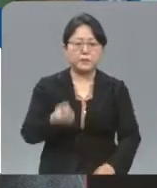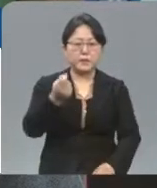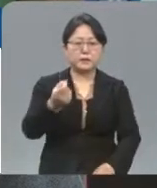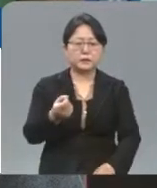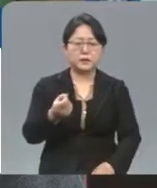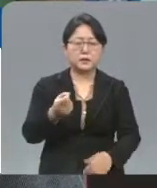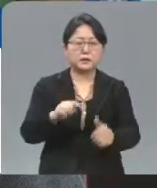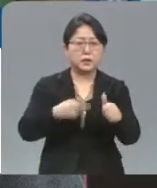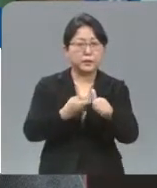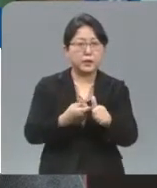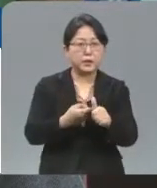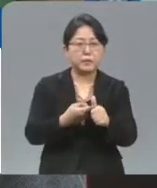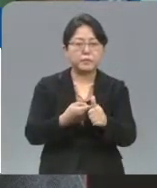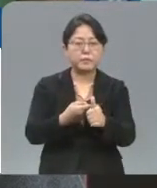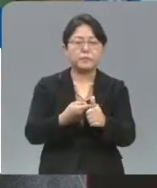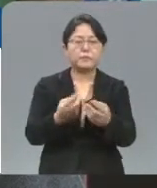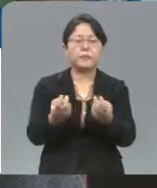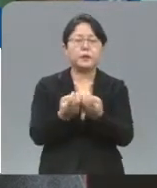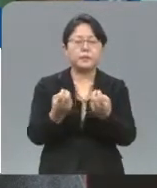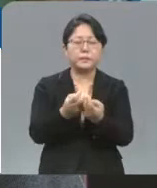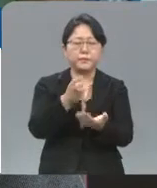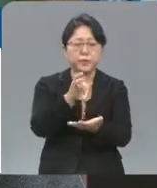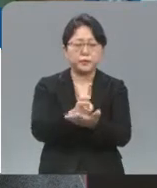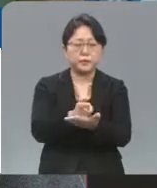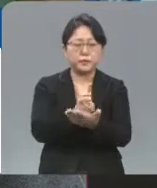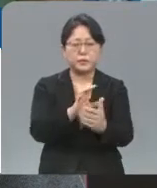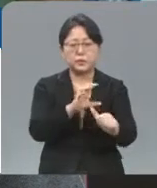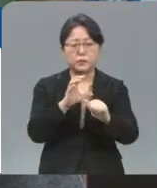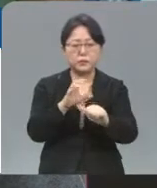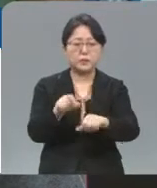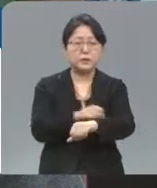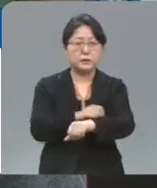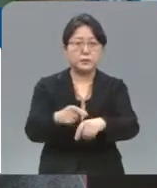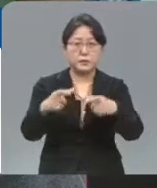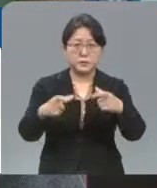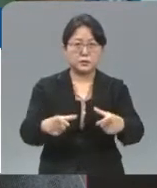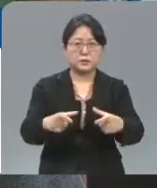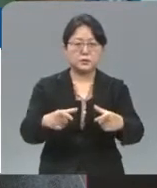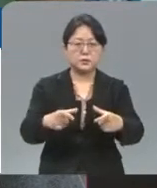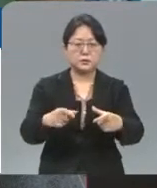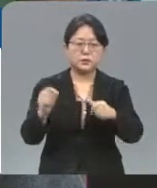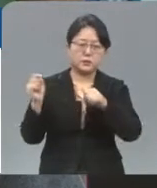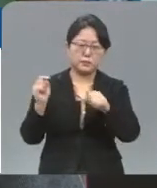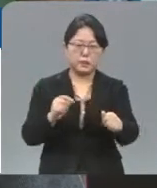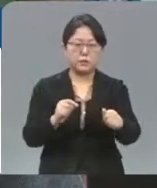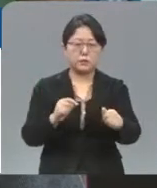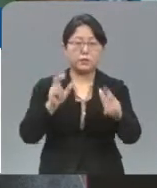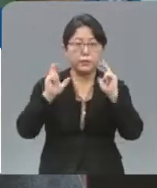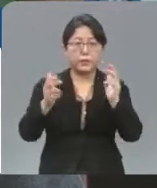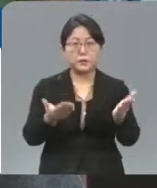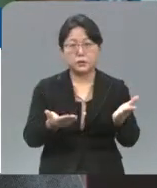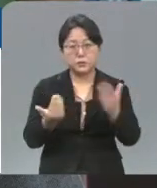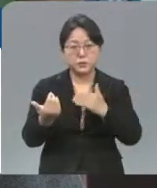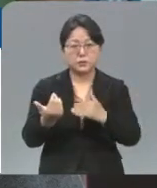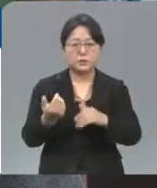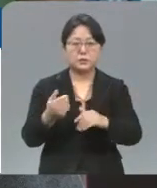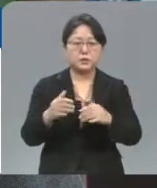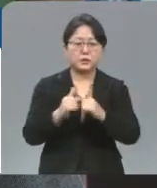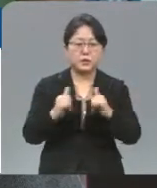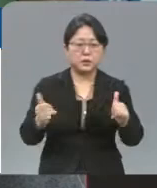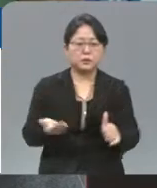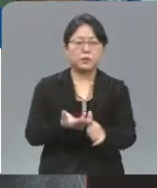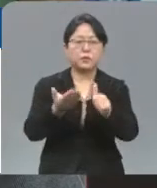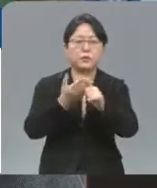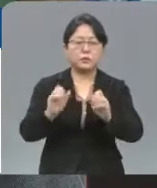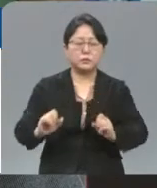이제 진입할 수 있는 방법은 이 법을 이용을 해가지고 특화단지를 지정을 받고 기업 유치하고 인력